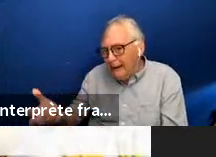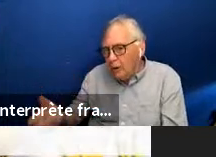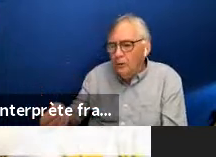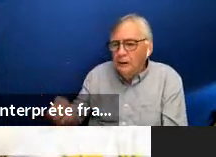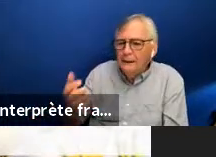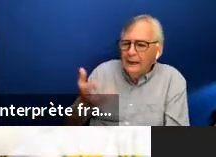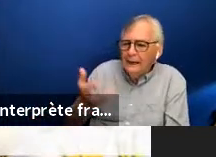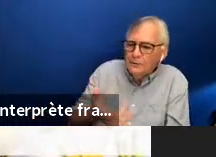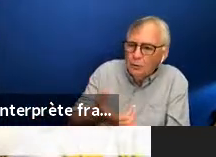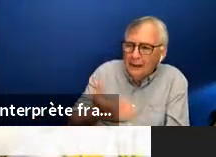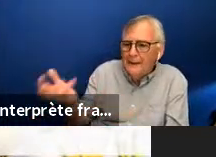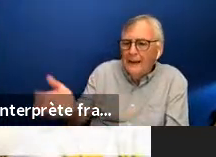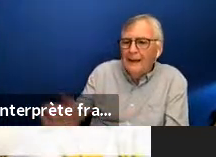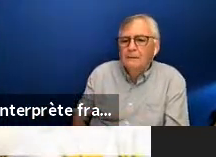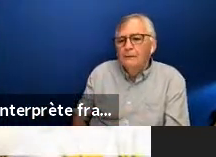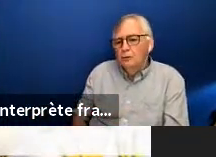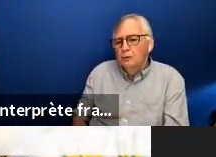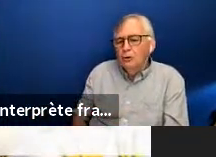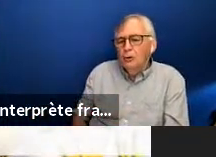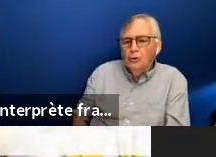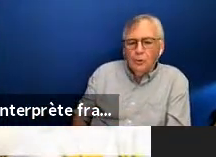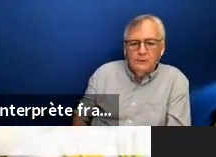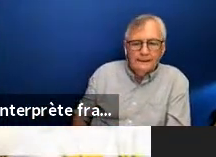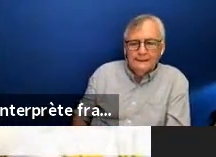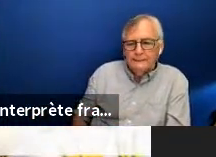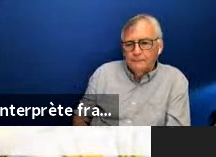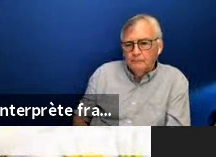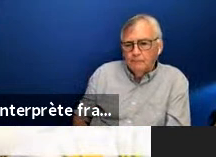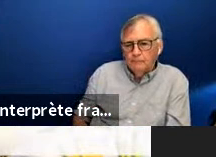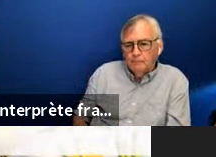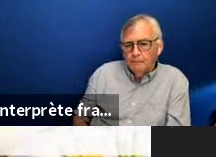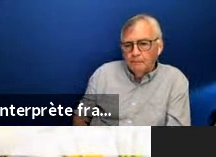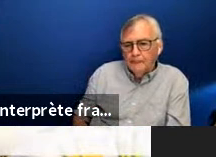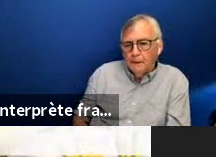utiliser la parole et la lecture labiale selon le contexte.